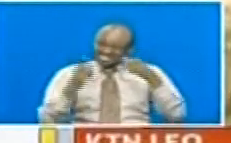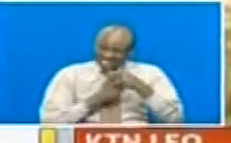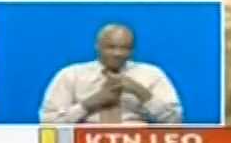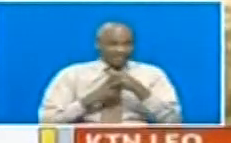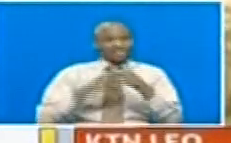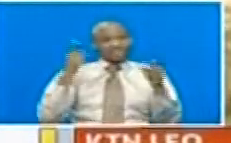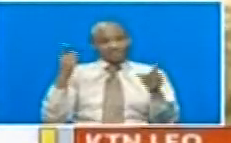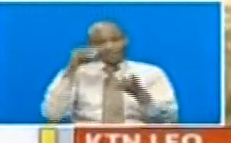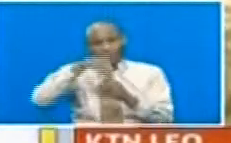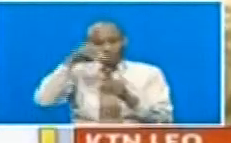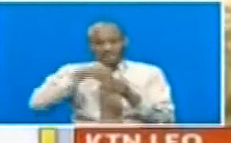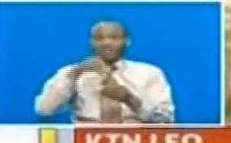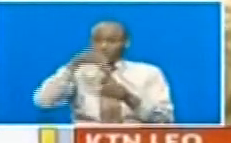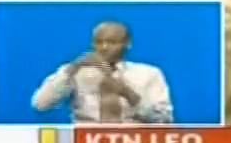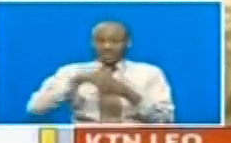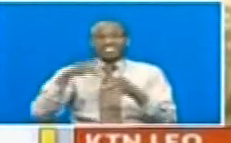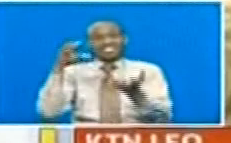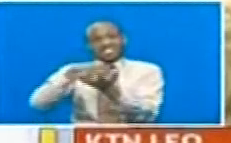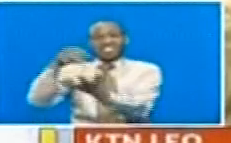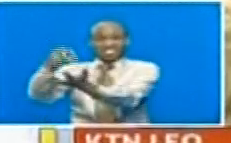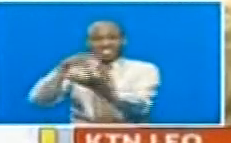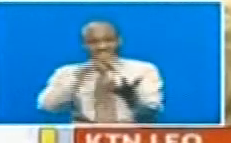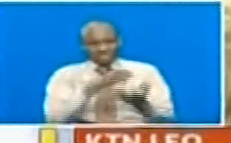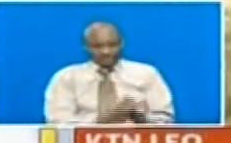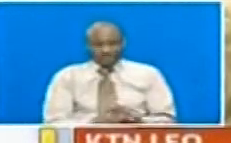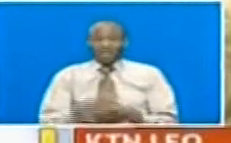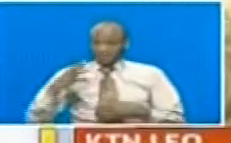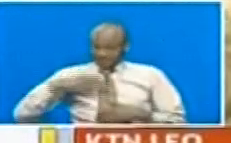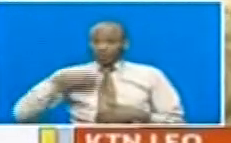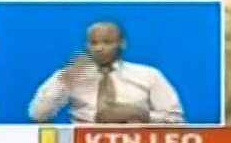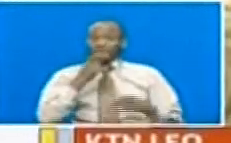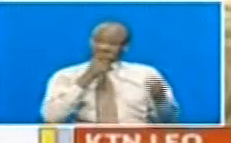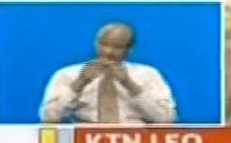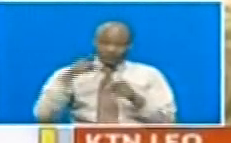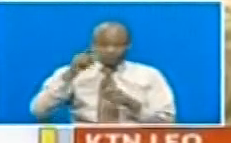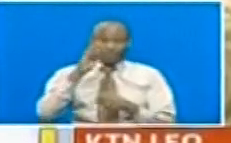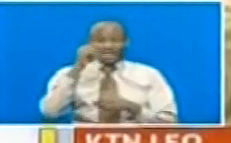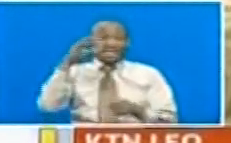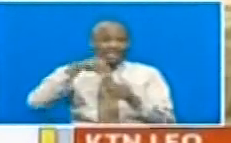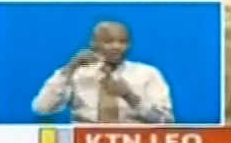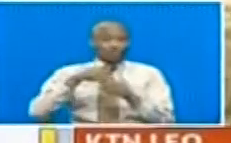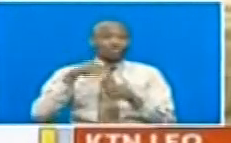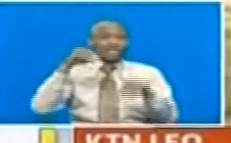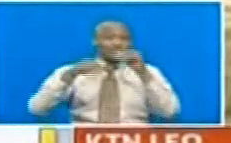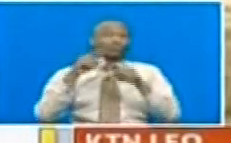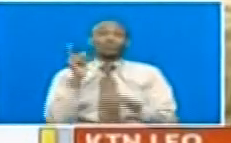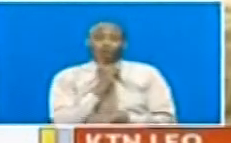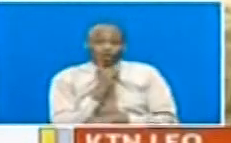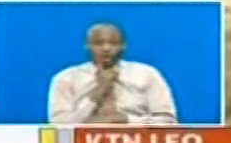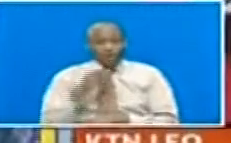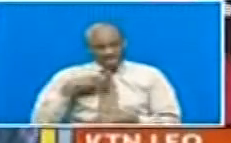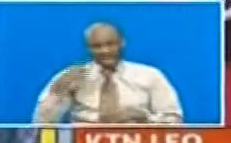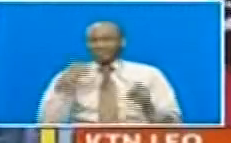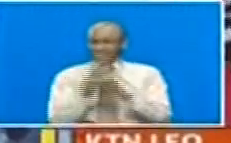Our staff, the poll officials who are going to be in charge of the by-elections tomorrow, so well, we have